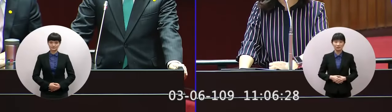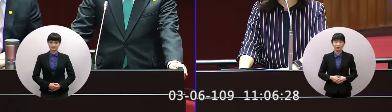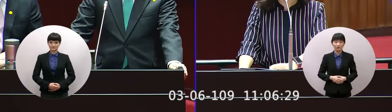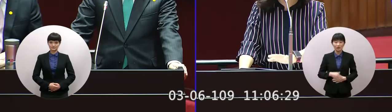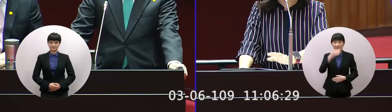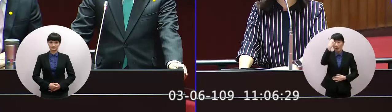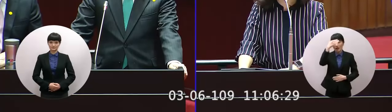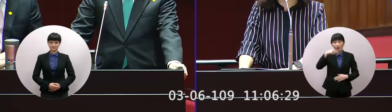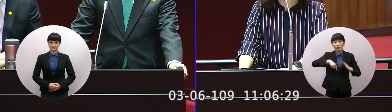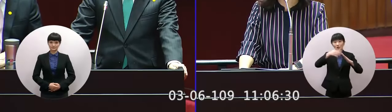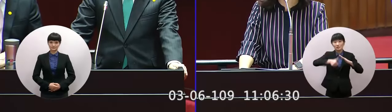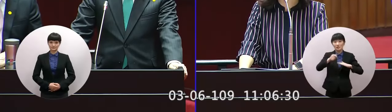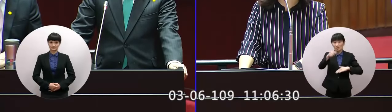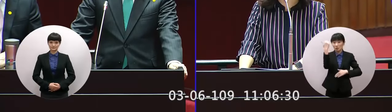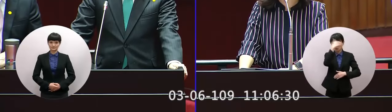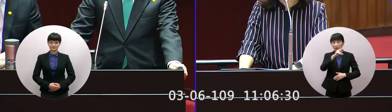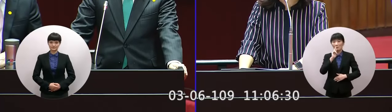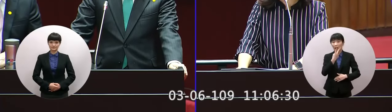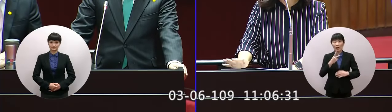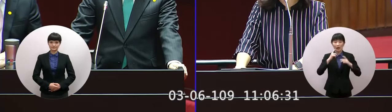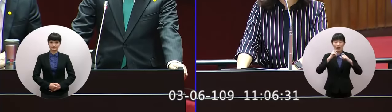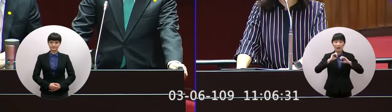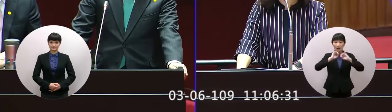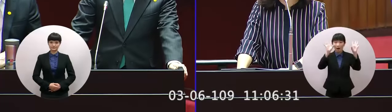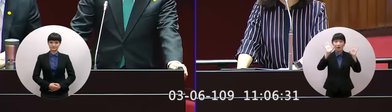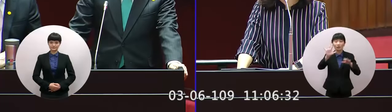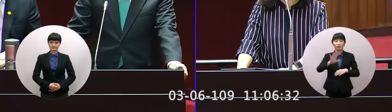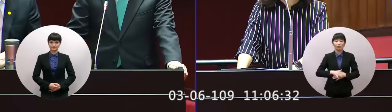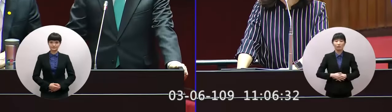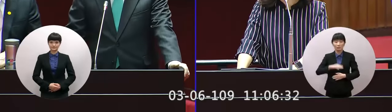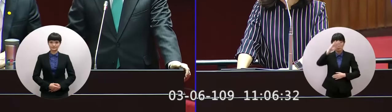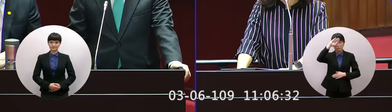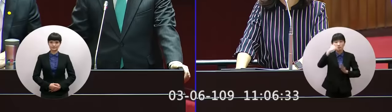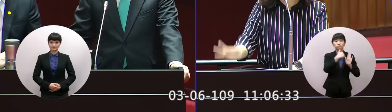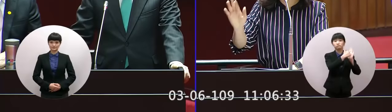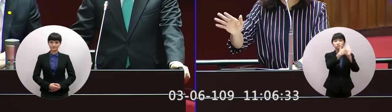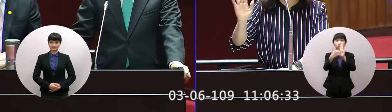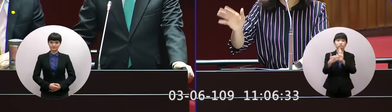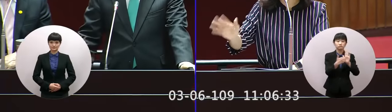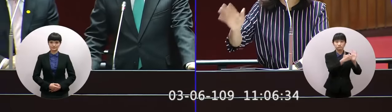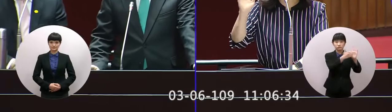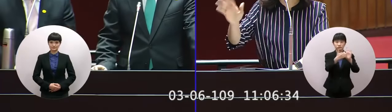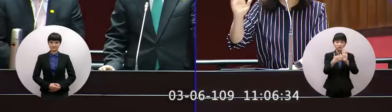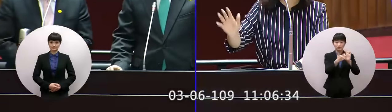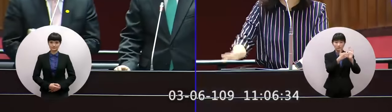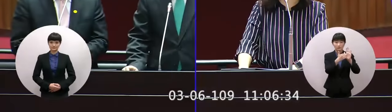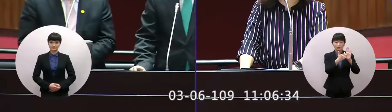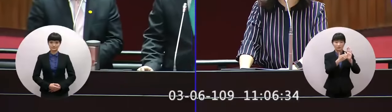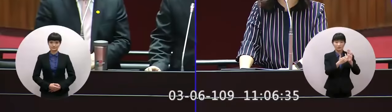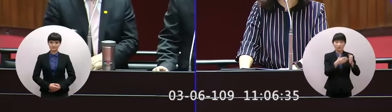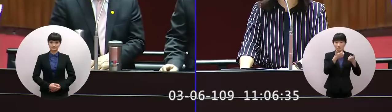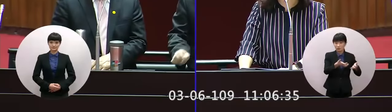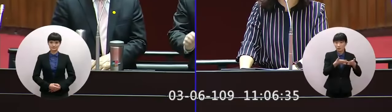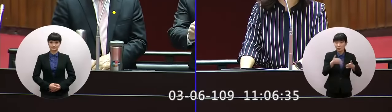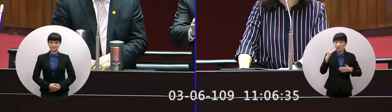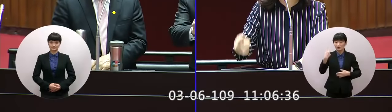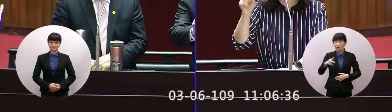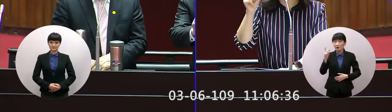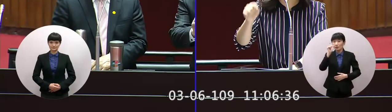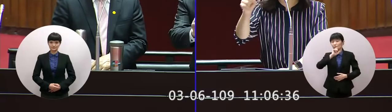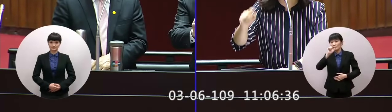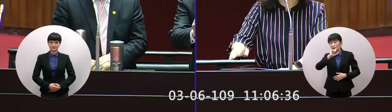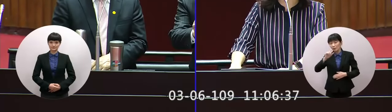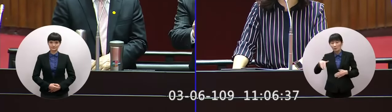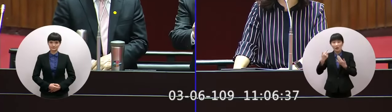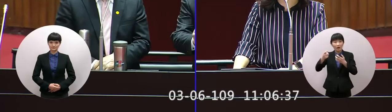有你那边这边再次宣示，防疫绝对不放酒驾的法律假，